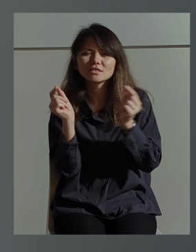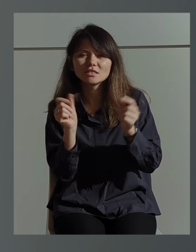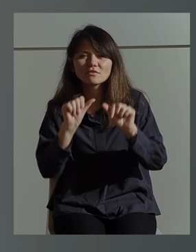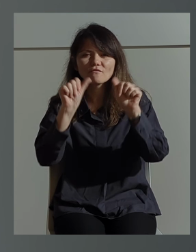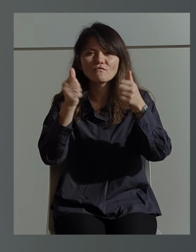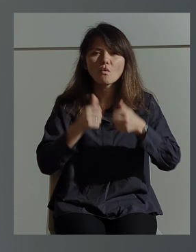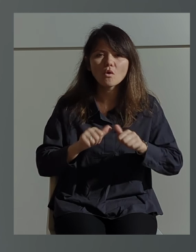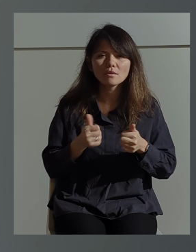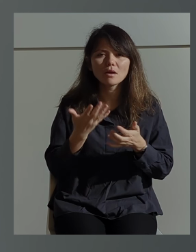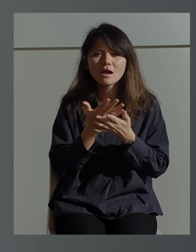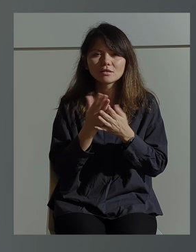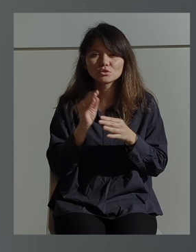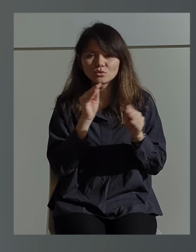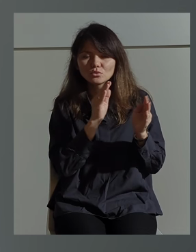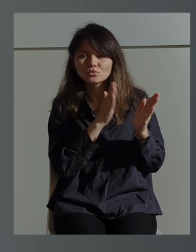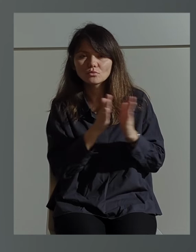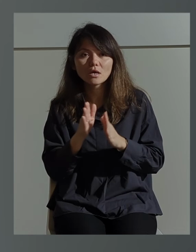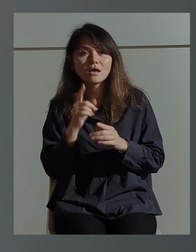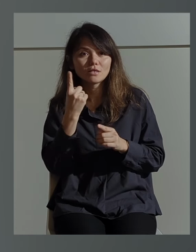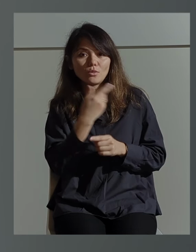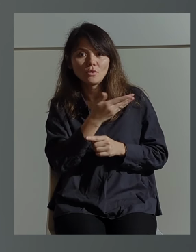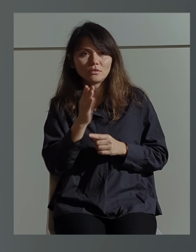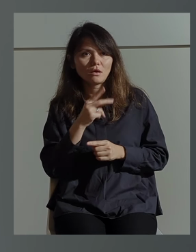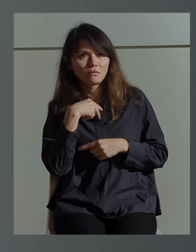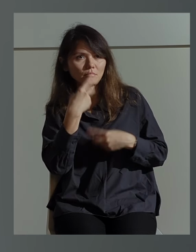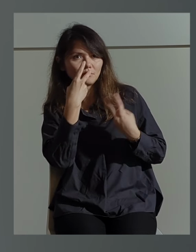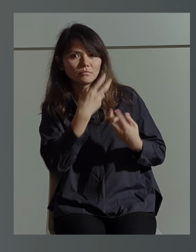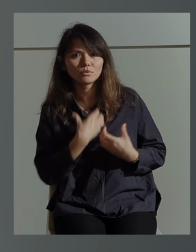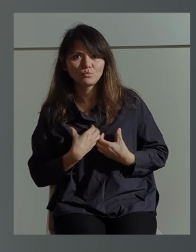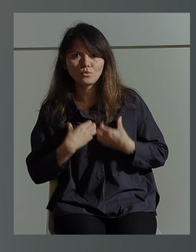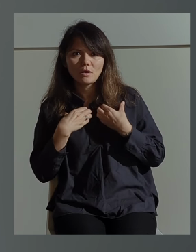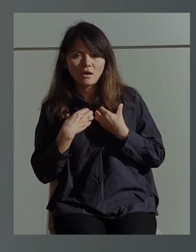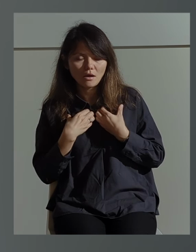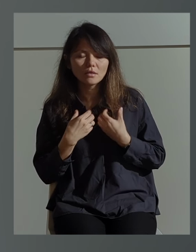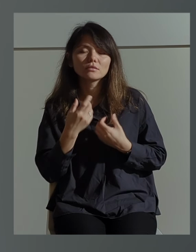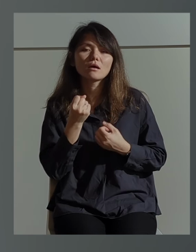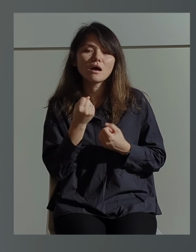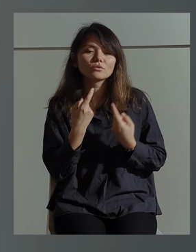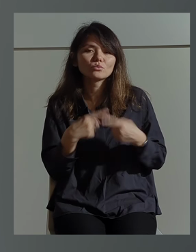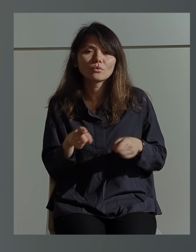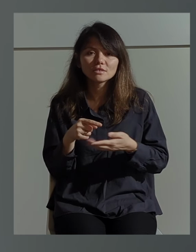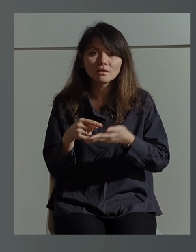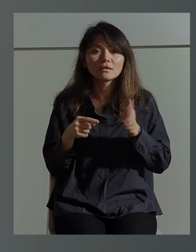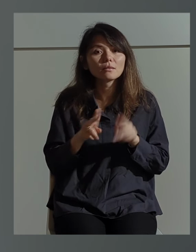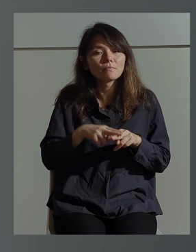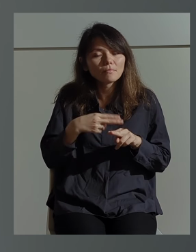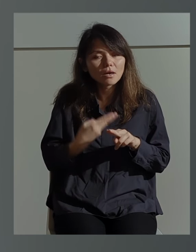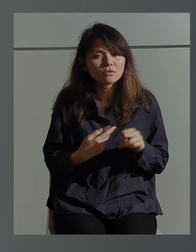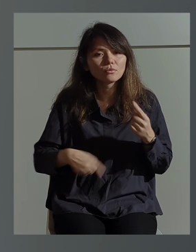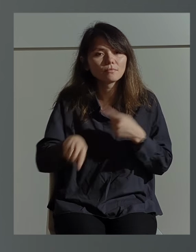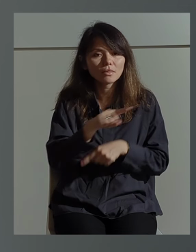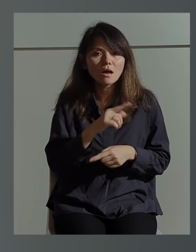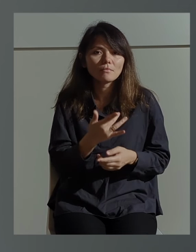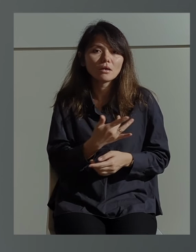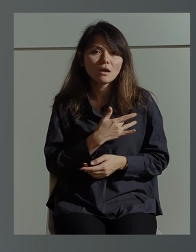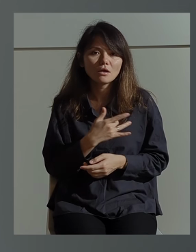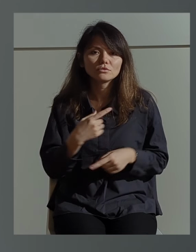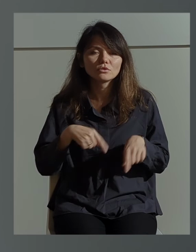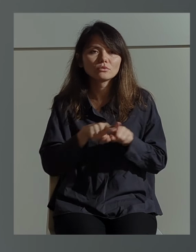Именно они с одной стороны нас пугают и поэтому проза Кафки пугающая а с другой стороны Именно поэтому нам кажется что его миры